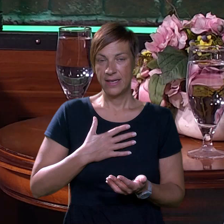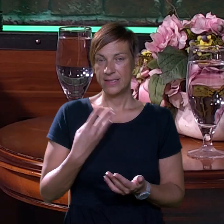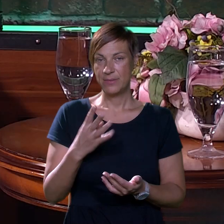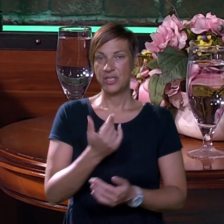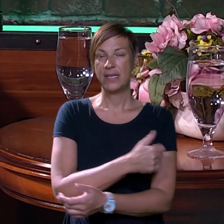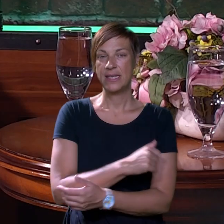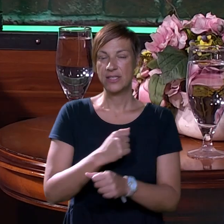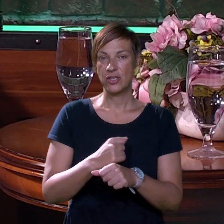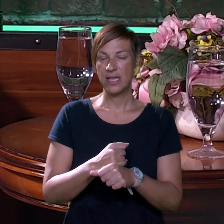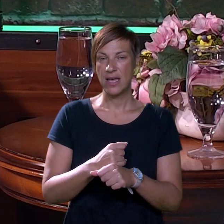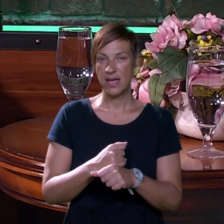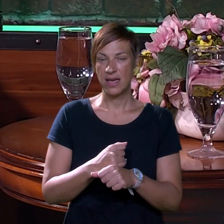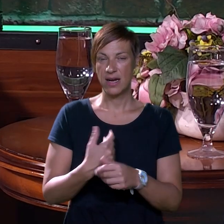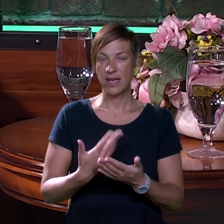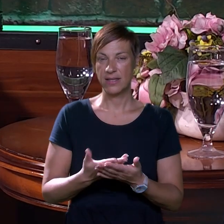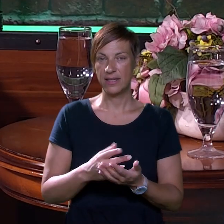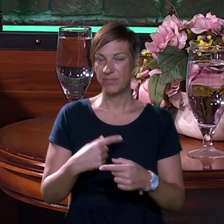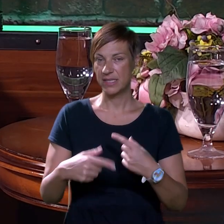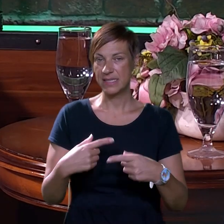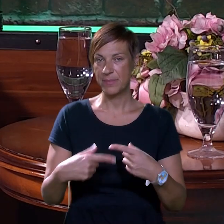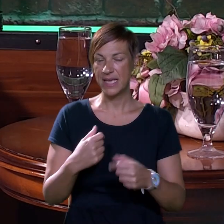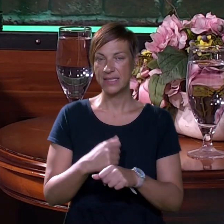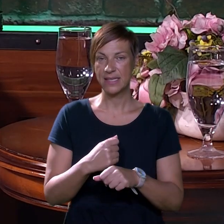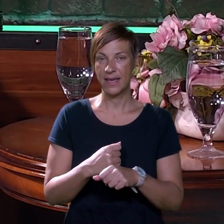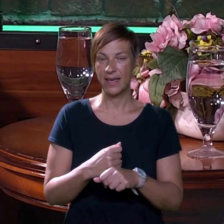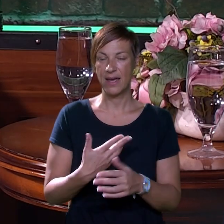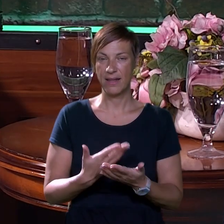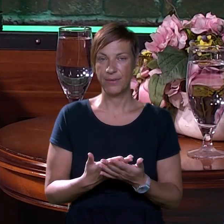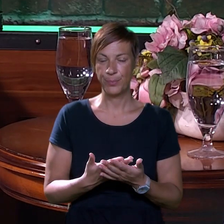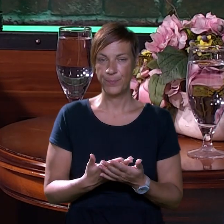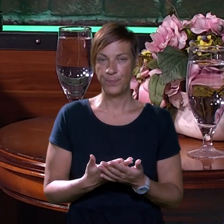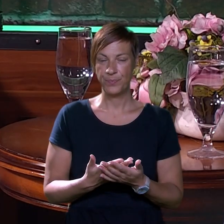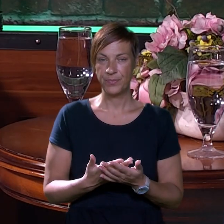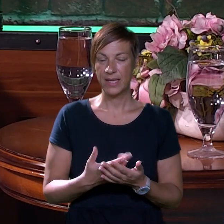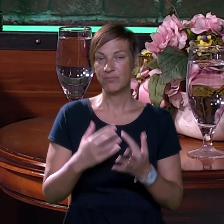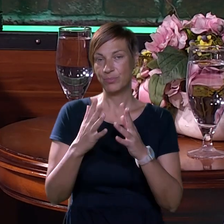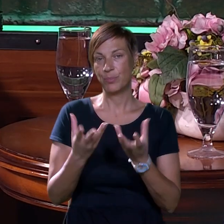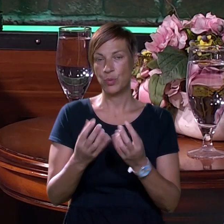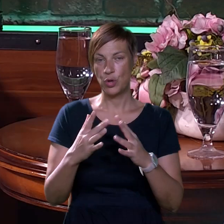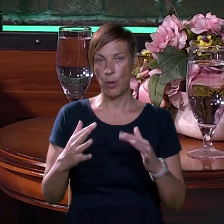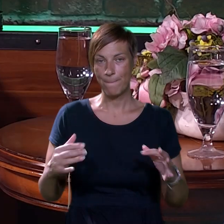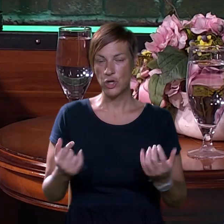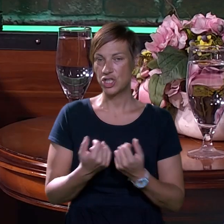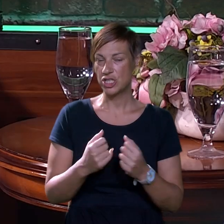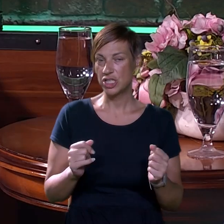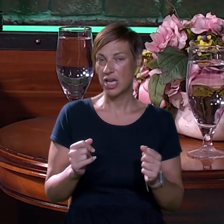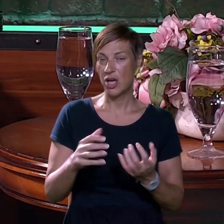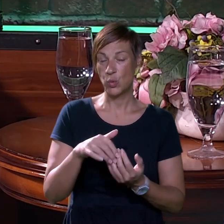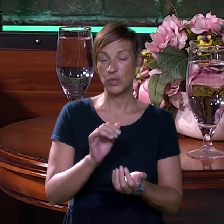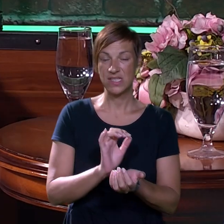sam 40 godina radim kao smjenski rad. Znači, puno Božića, puno